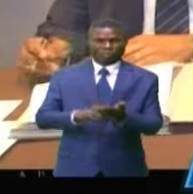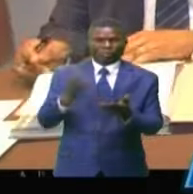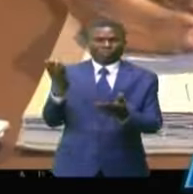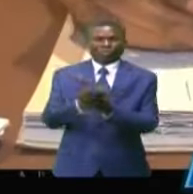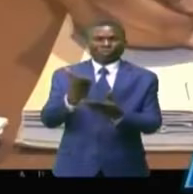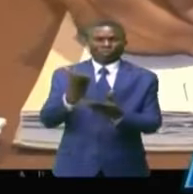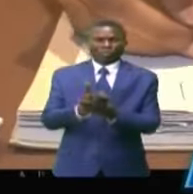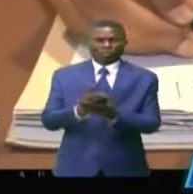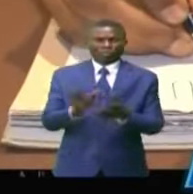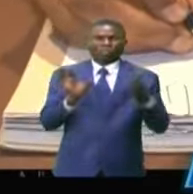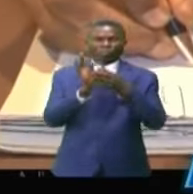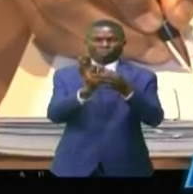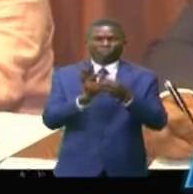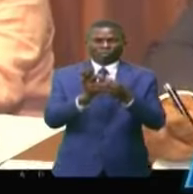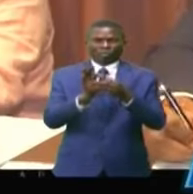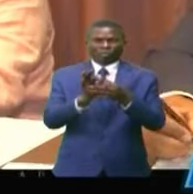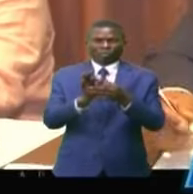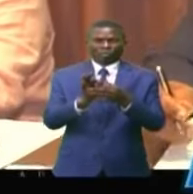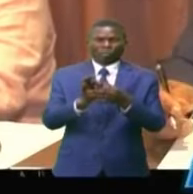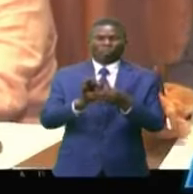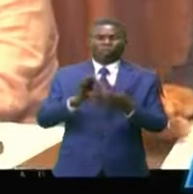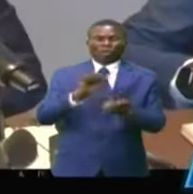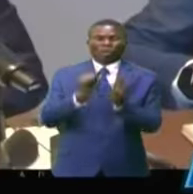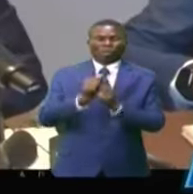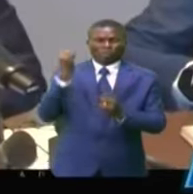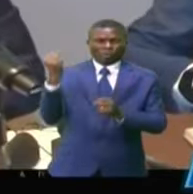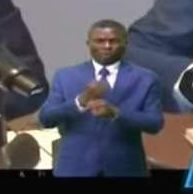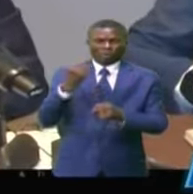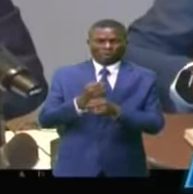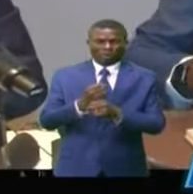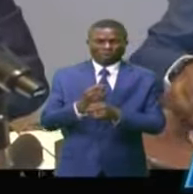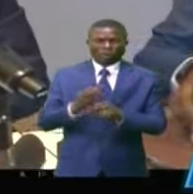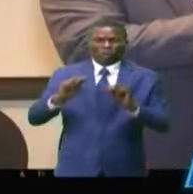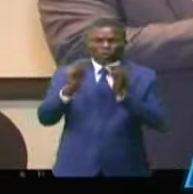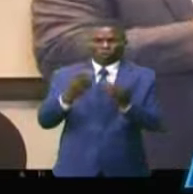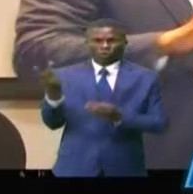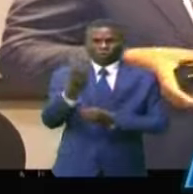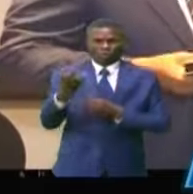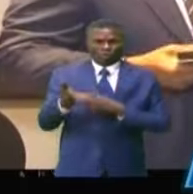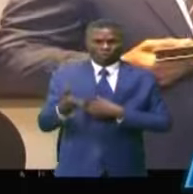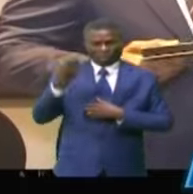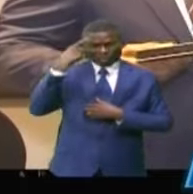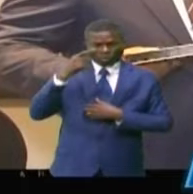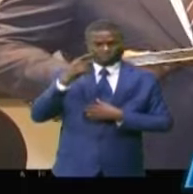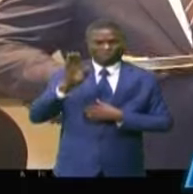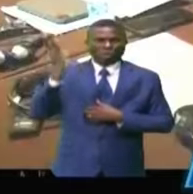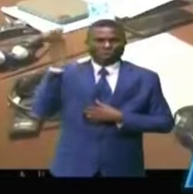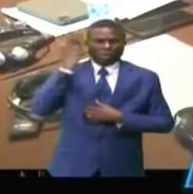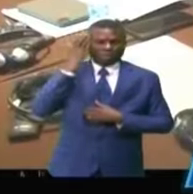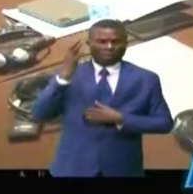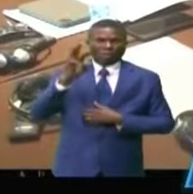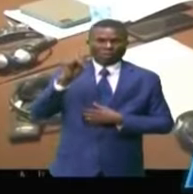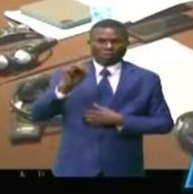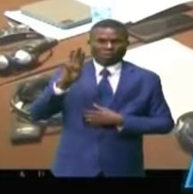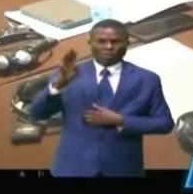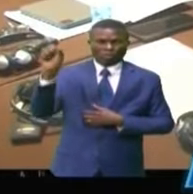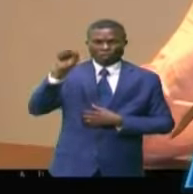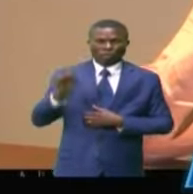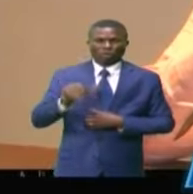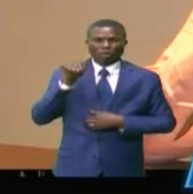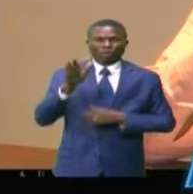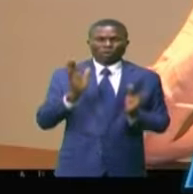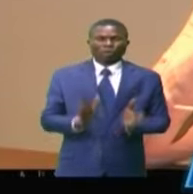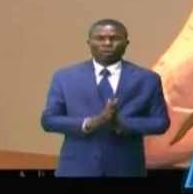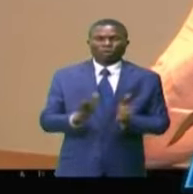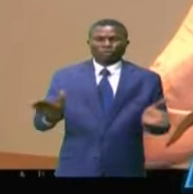mémorandum d'entente, ce après les travaux de la commission mixte. Pour Bernard Kabese Moussangou, directeur général